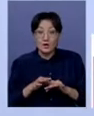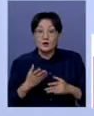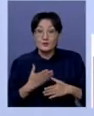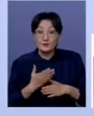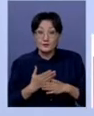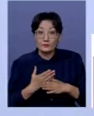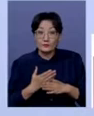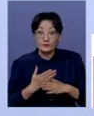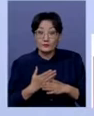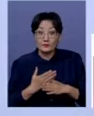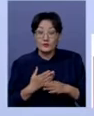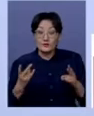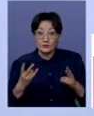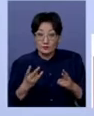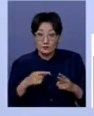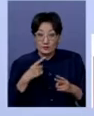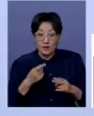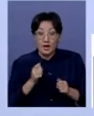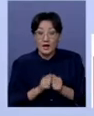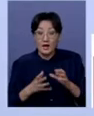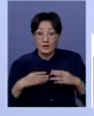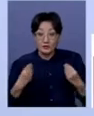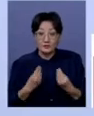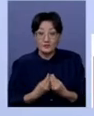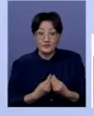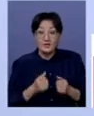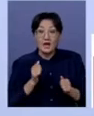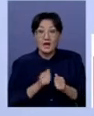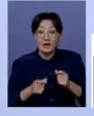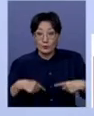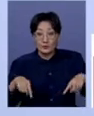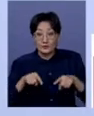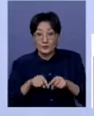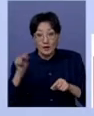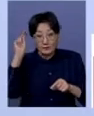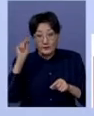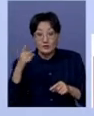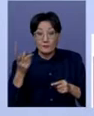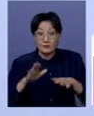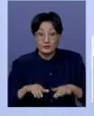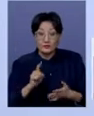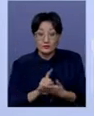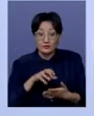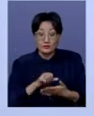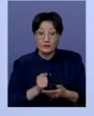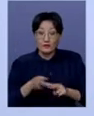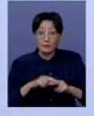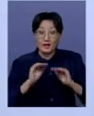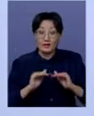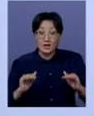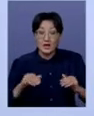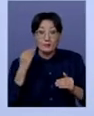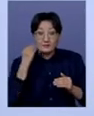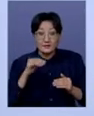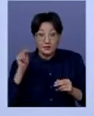атсалысу сәнге айналуы тиіс деп ойлаймын. Әр отбасында, әр мекемеде білім бірінші орында болу керек. Себебі балалардың